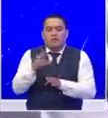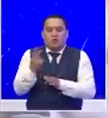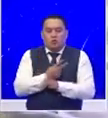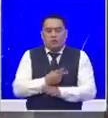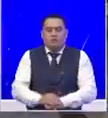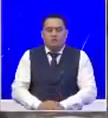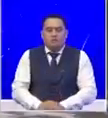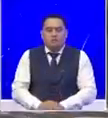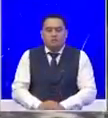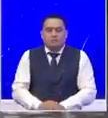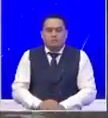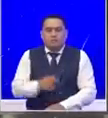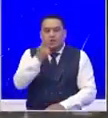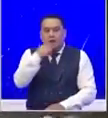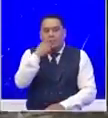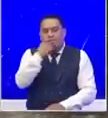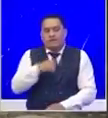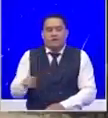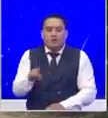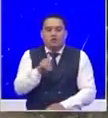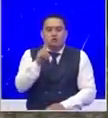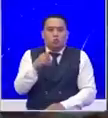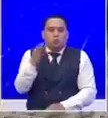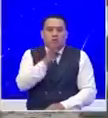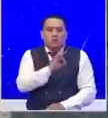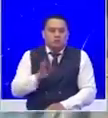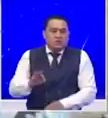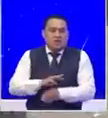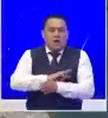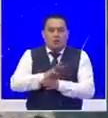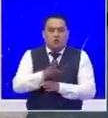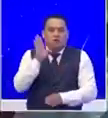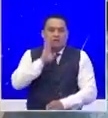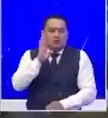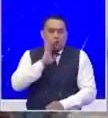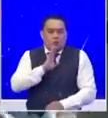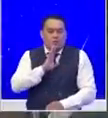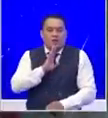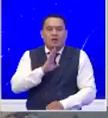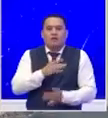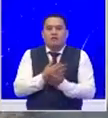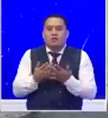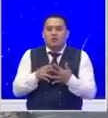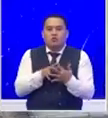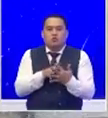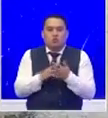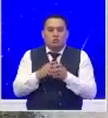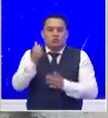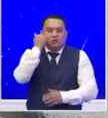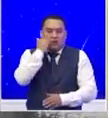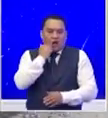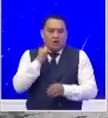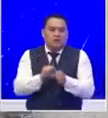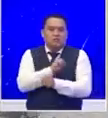2-й скважины. В Панфиловском районе отмечается 100% обеспечение жителей питьевой водой. Однако в некоторых селах устарели